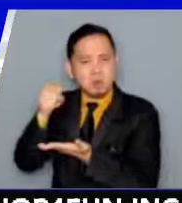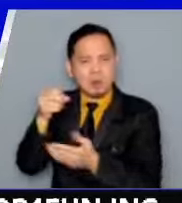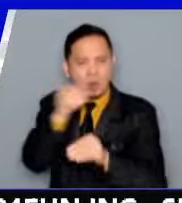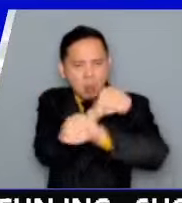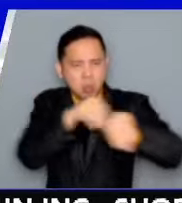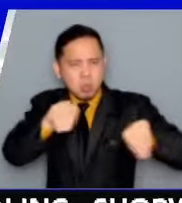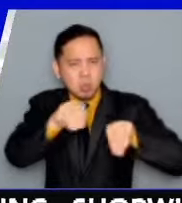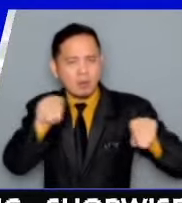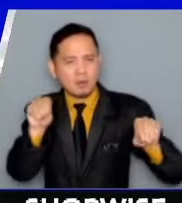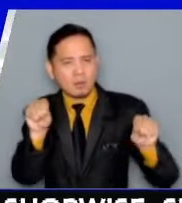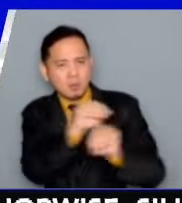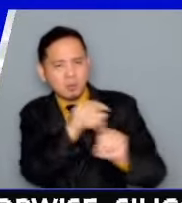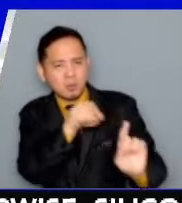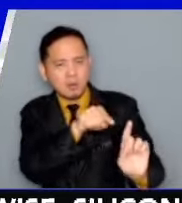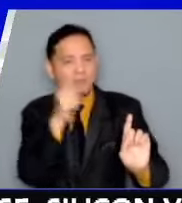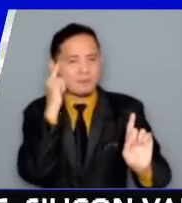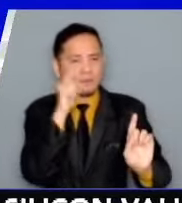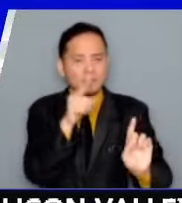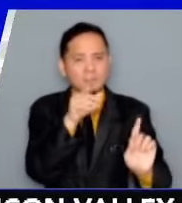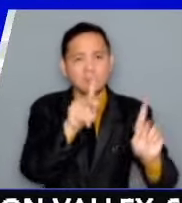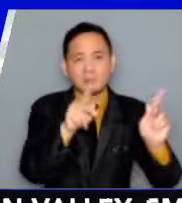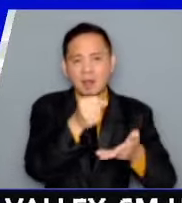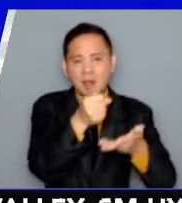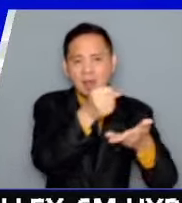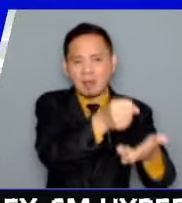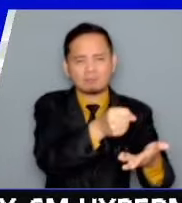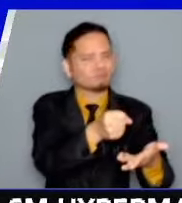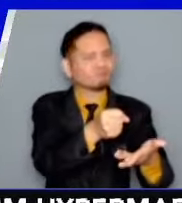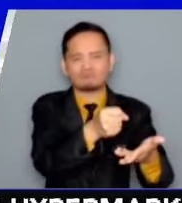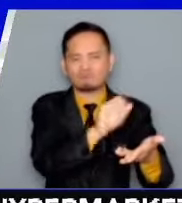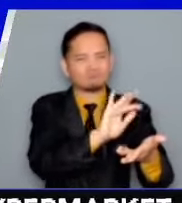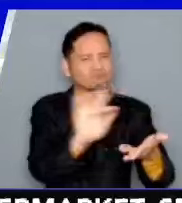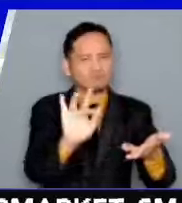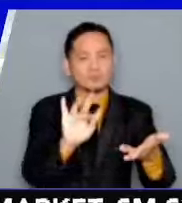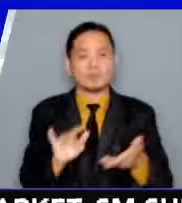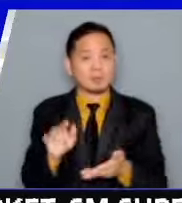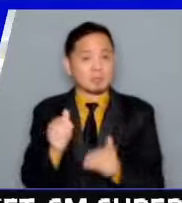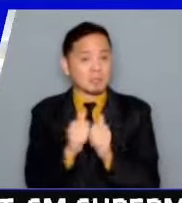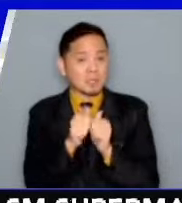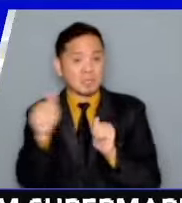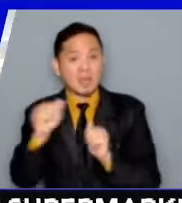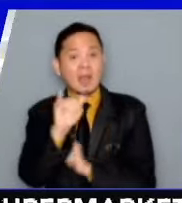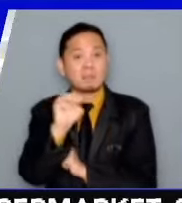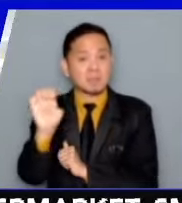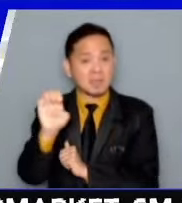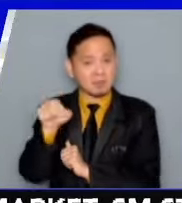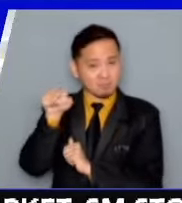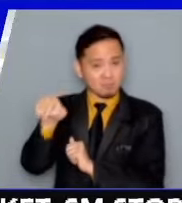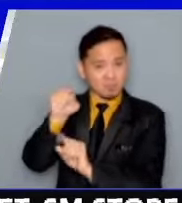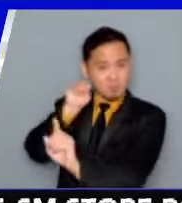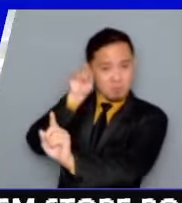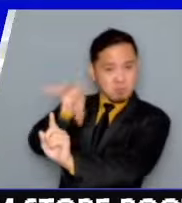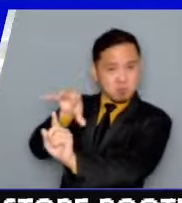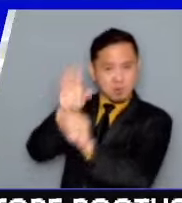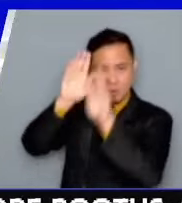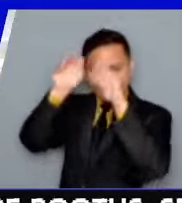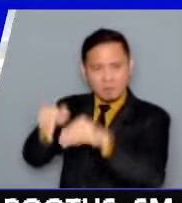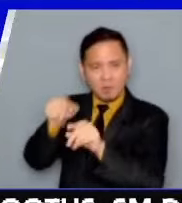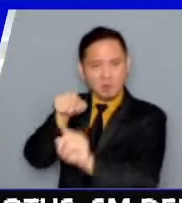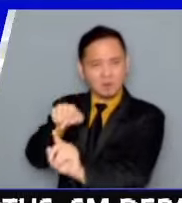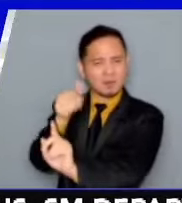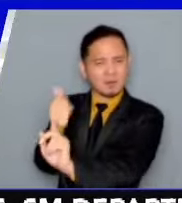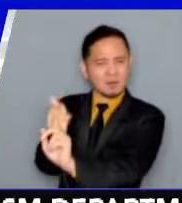nangangailangan si Marcos nga raw dapat ang imbestigahan lalo't simula noong 2021 nagre na siya ng four